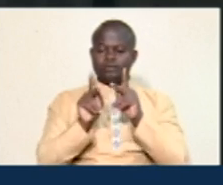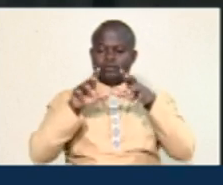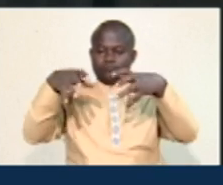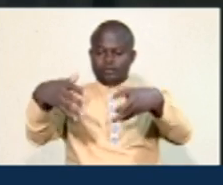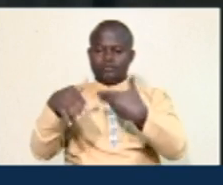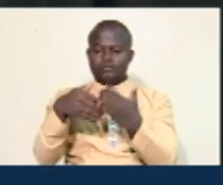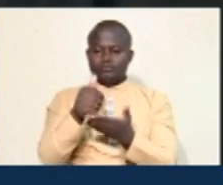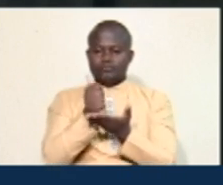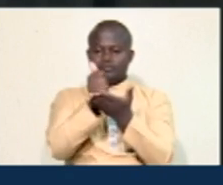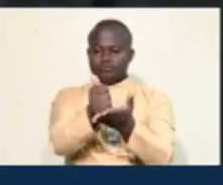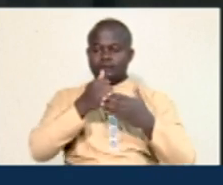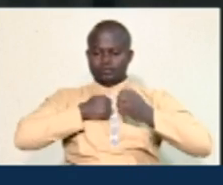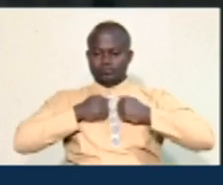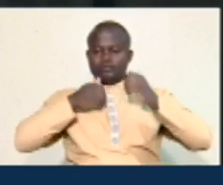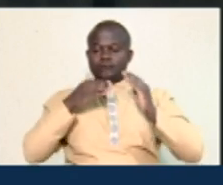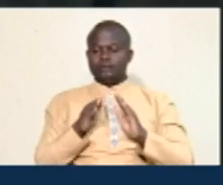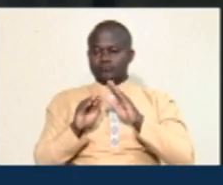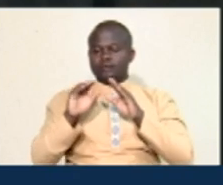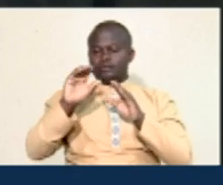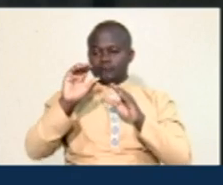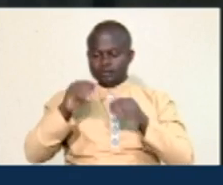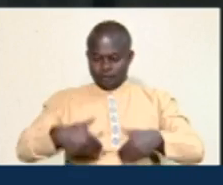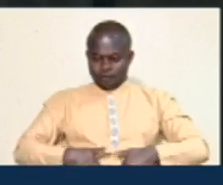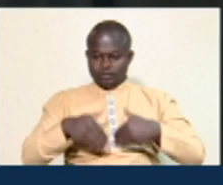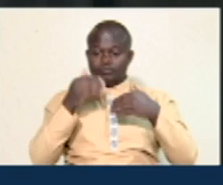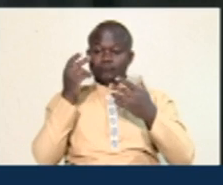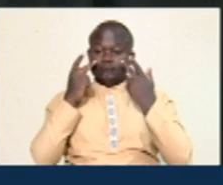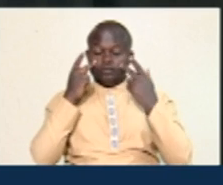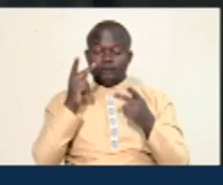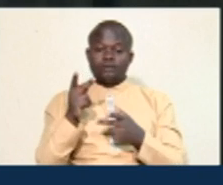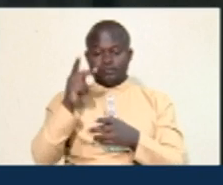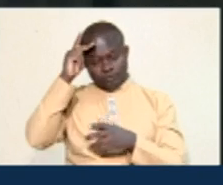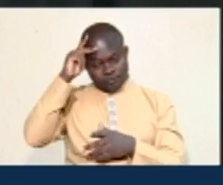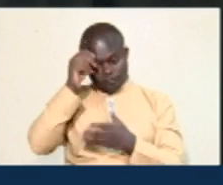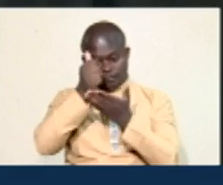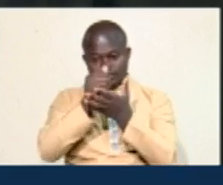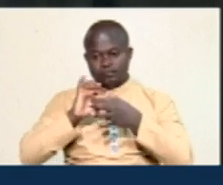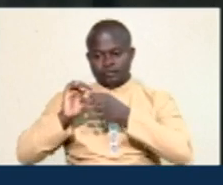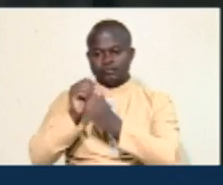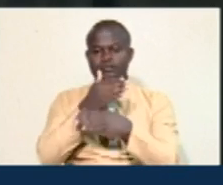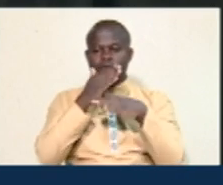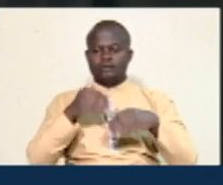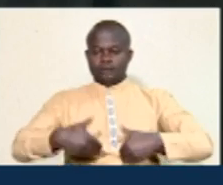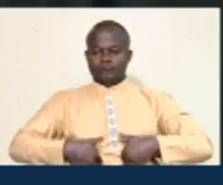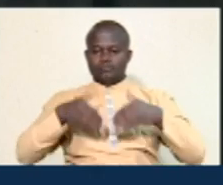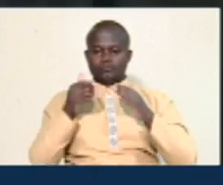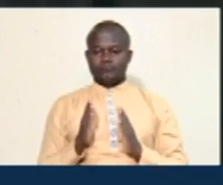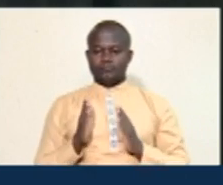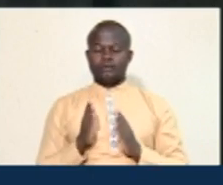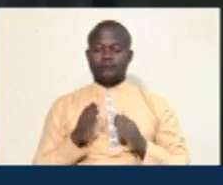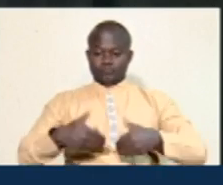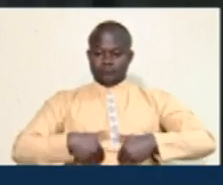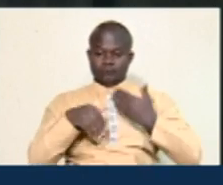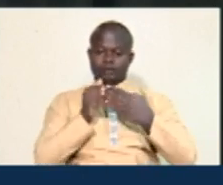sosiyete yafashije abanyarwanda bakiri bato kubona ubumenyi ngiro bafatanyije na Minisiteri y'Urubyiruko.